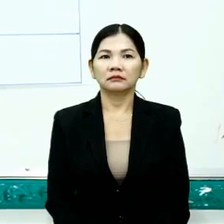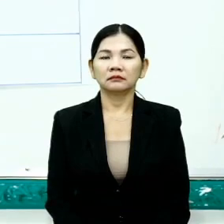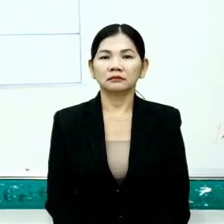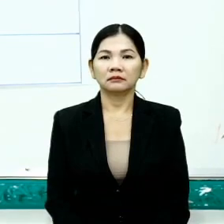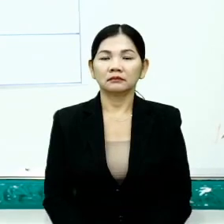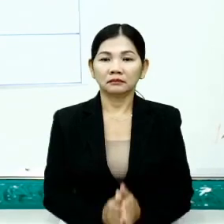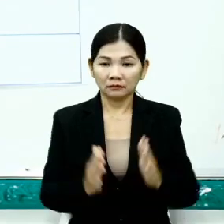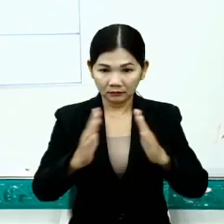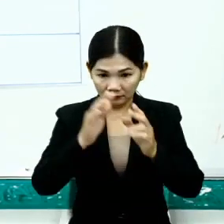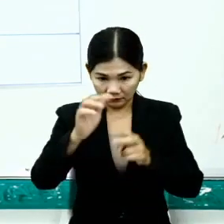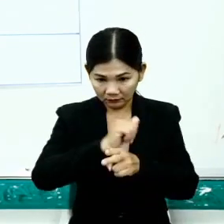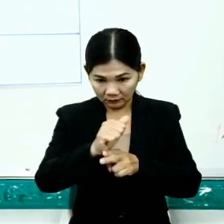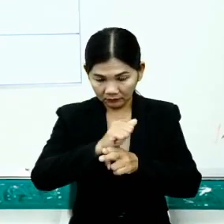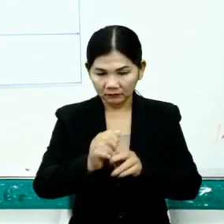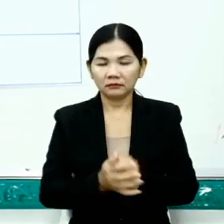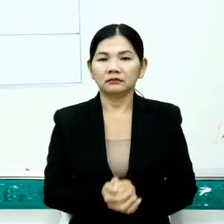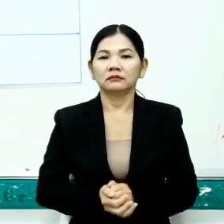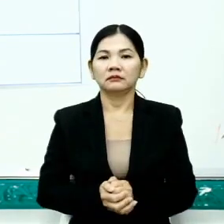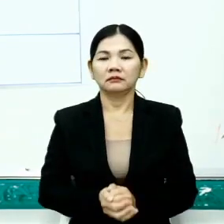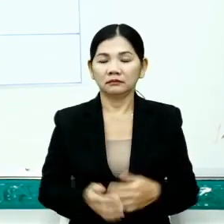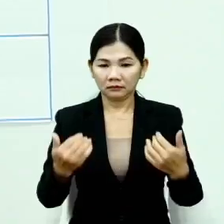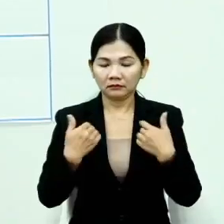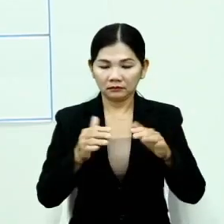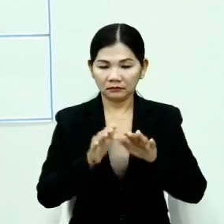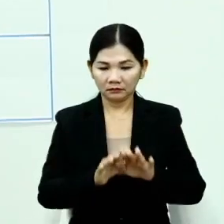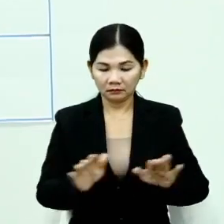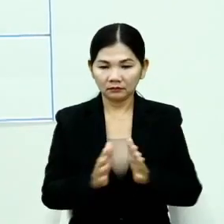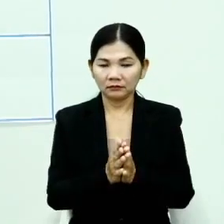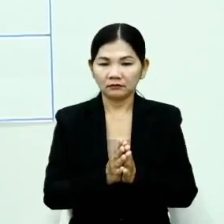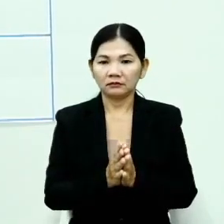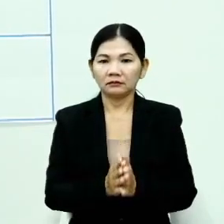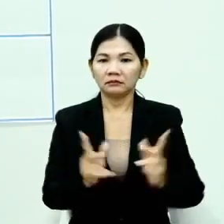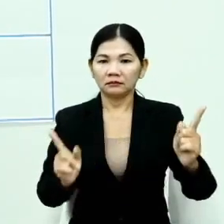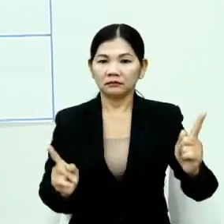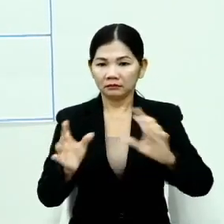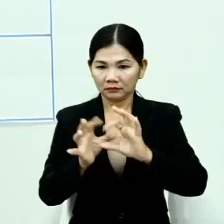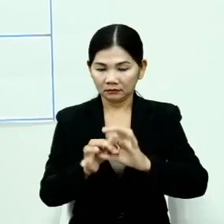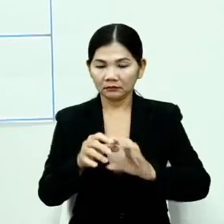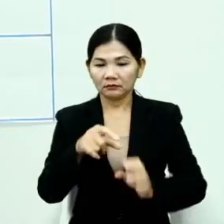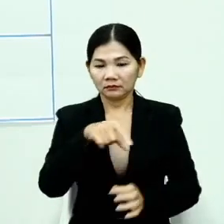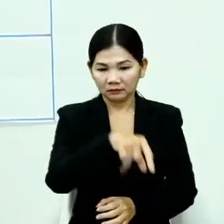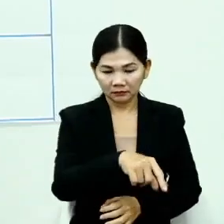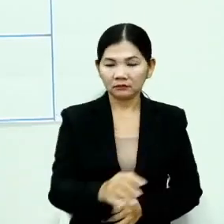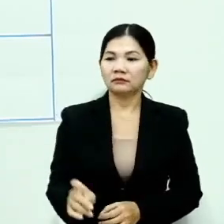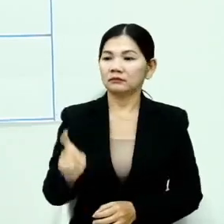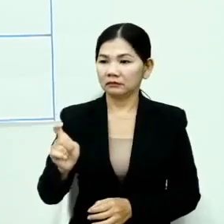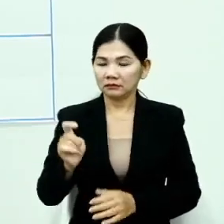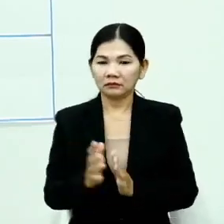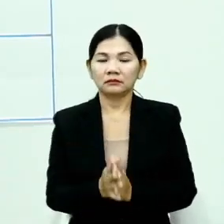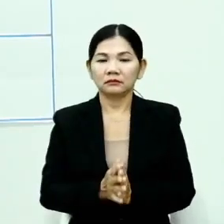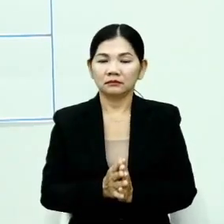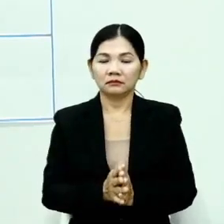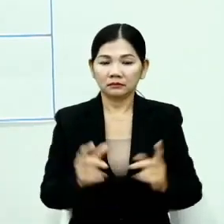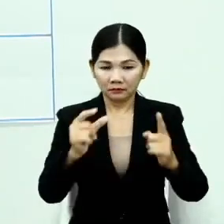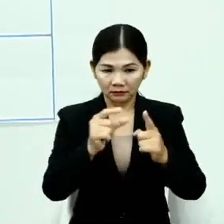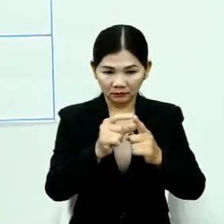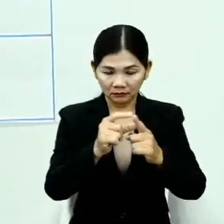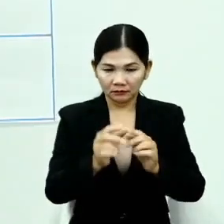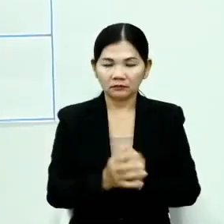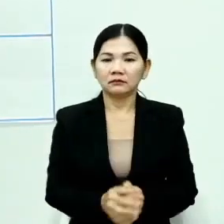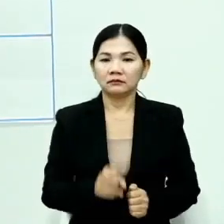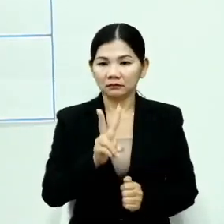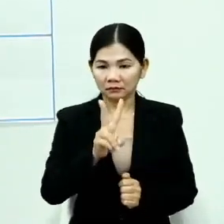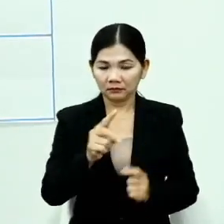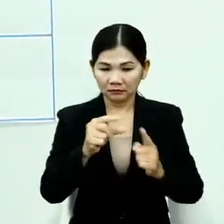ចាំយើងកិច្ចការផ្ទះរបស់អ្នកគ្រូគឺឲ្យកូនកូនគូសភ្ជាប់ពីកទៅខឲ្យបានជាពាក្យពី